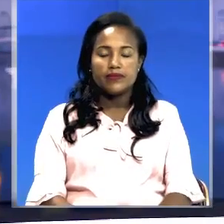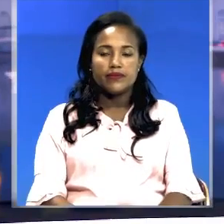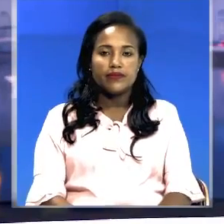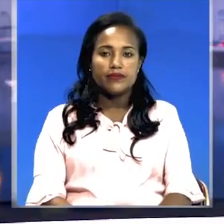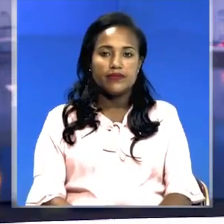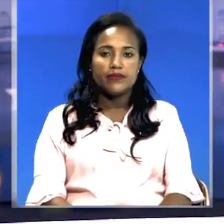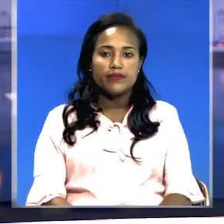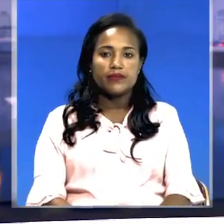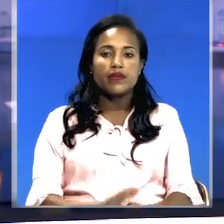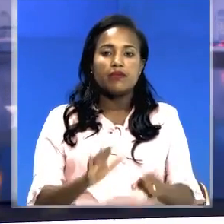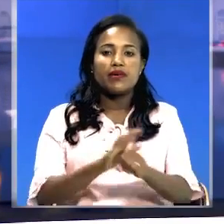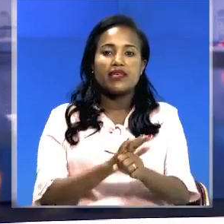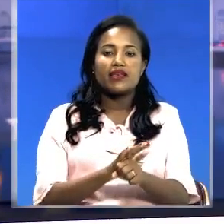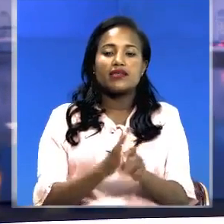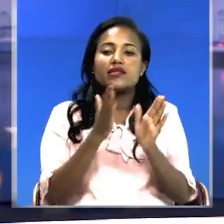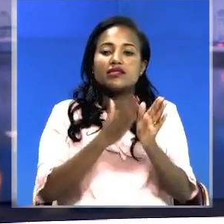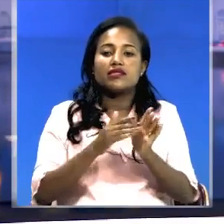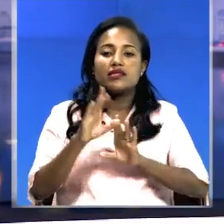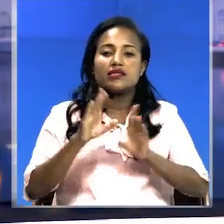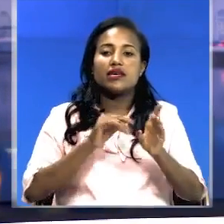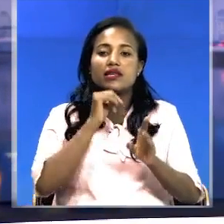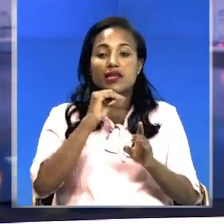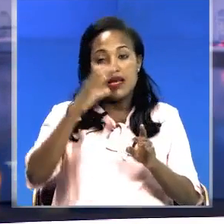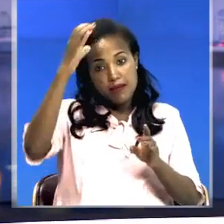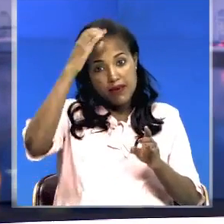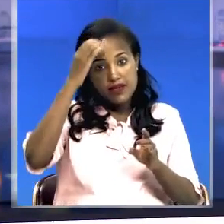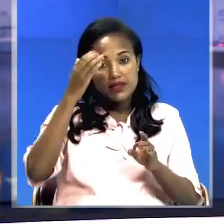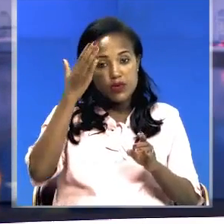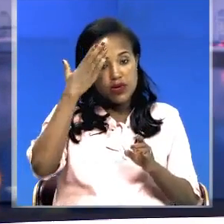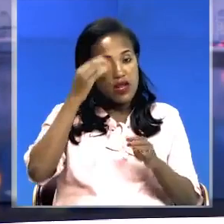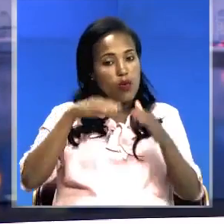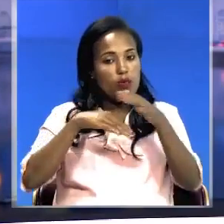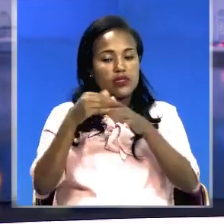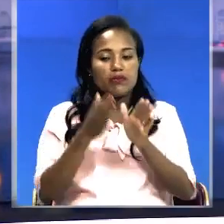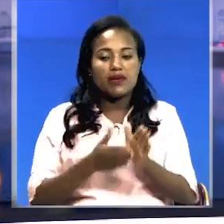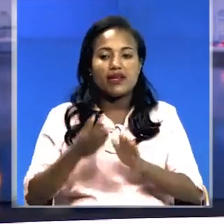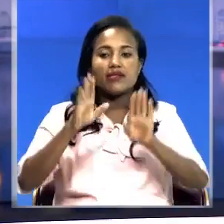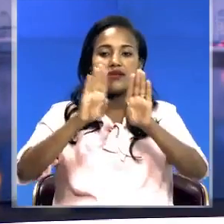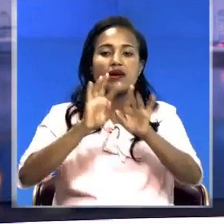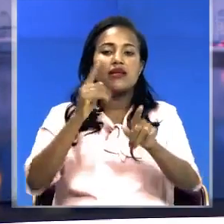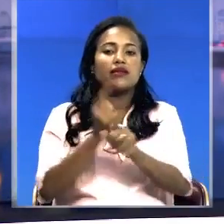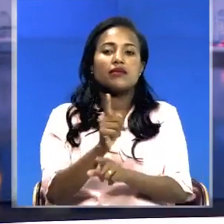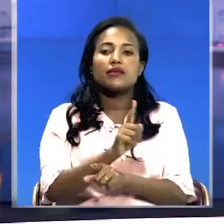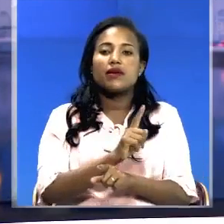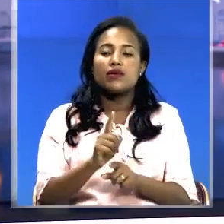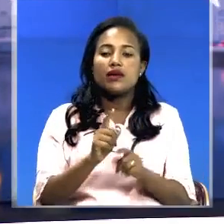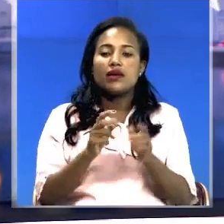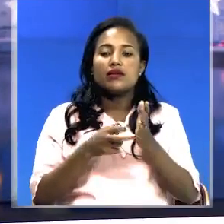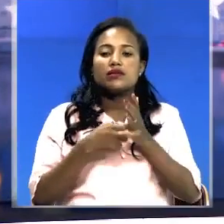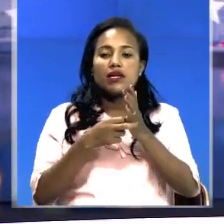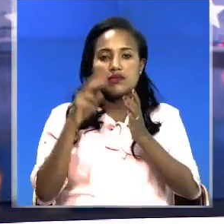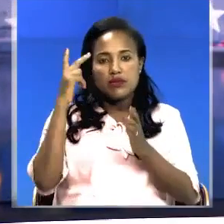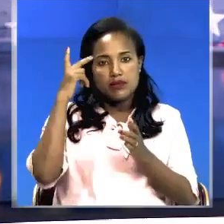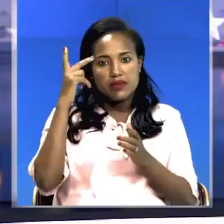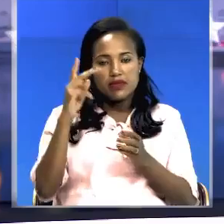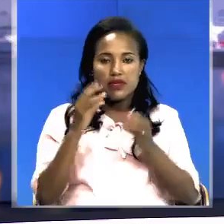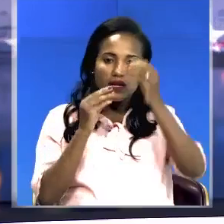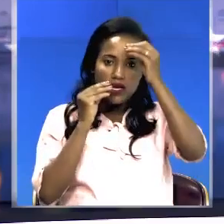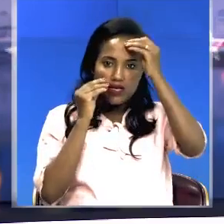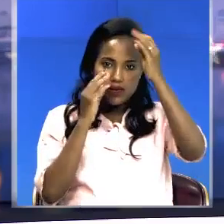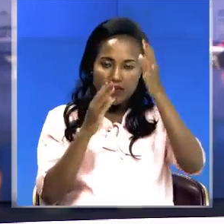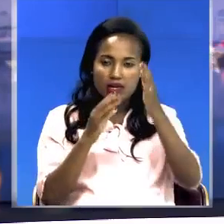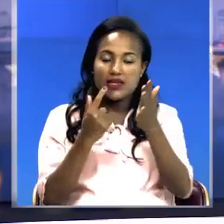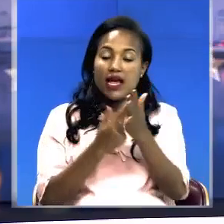በቂ ቅድመ ዝግጅት ሳይደረግና ከመንግስቱ ቅና ውጪ መንገድን መዝጋት ተገቢ እንዳልሆነ የትራንስፖርት ሚኒስቴር አስታወቀ። እንደዚህ